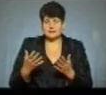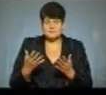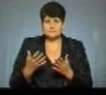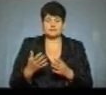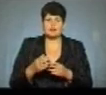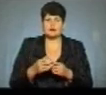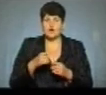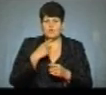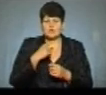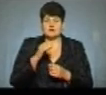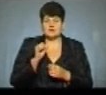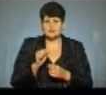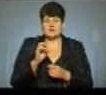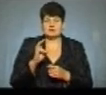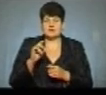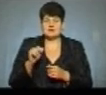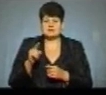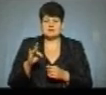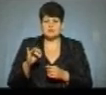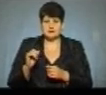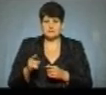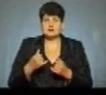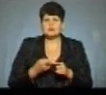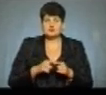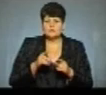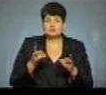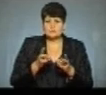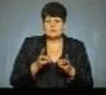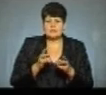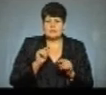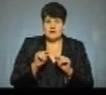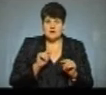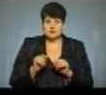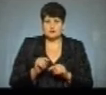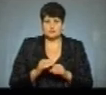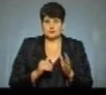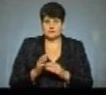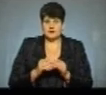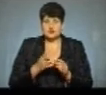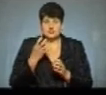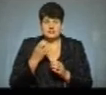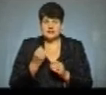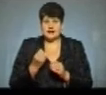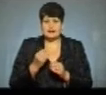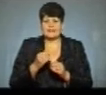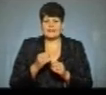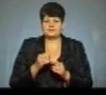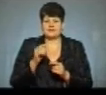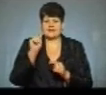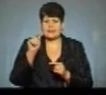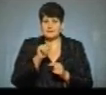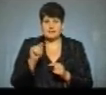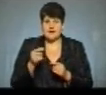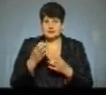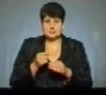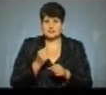словами Андрія Назарківа, для цього банкомати та термінали потрібно налаштувати вручну. Ще не налаштовані термінали, бо тільки вийшли купюри, ми ще її